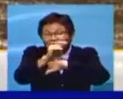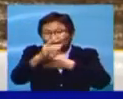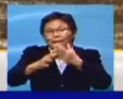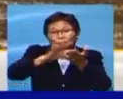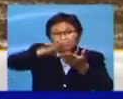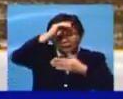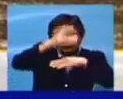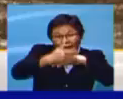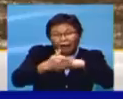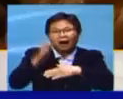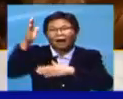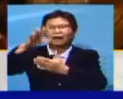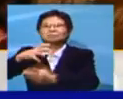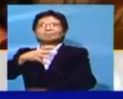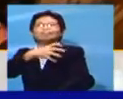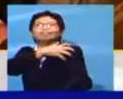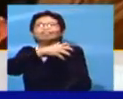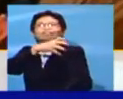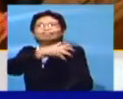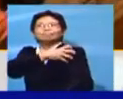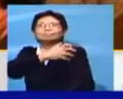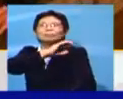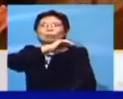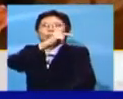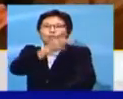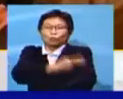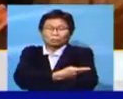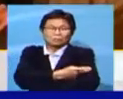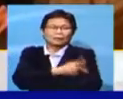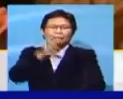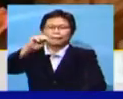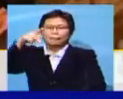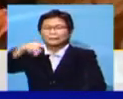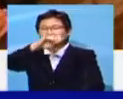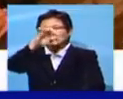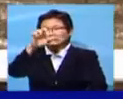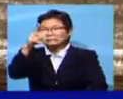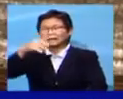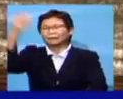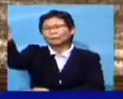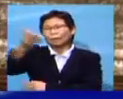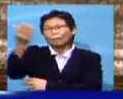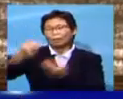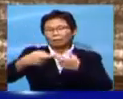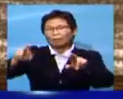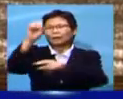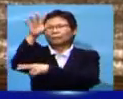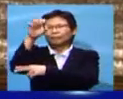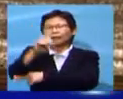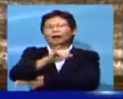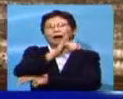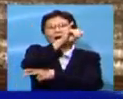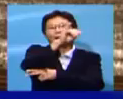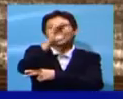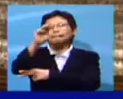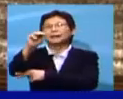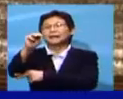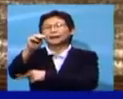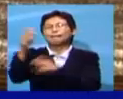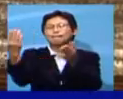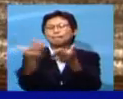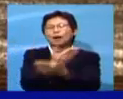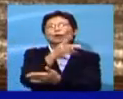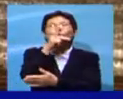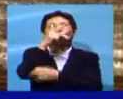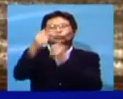yang akan berkuasa ahli parlimen Jurai itu berucap merasmikan karnival air media baharu Kedah